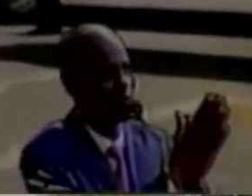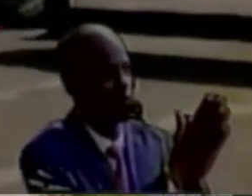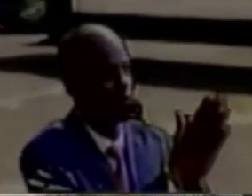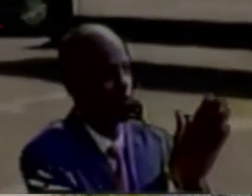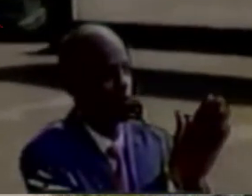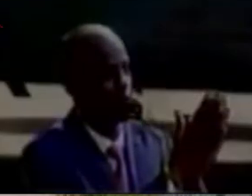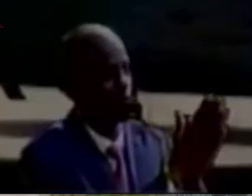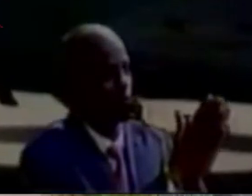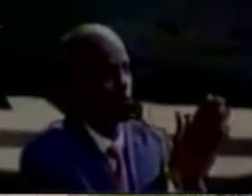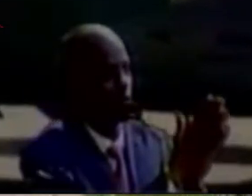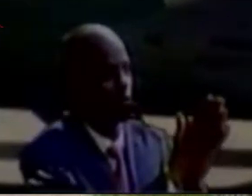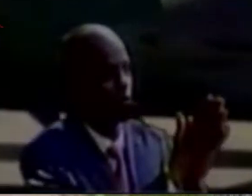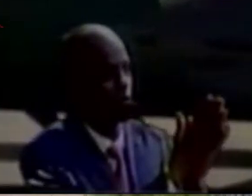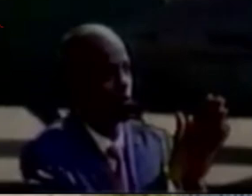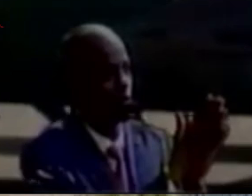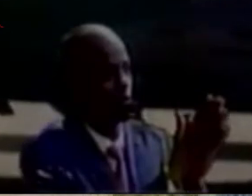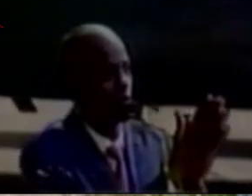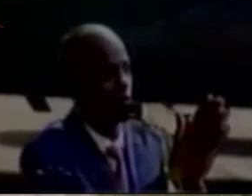para o trabalho, não?